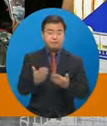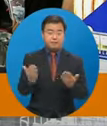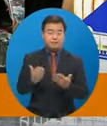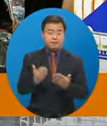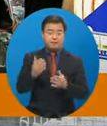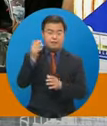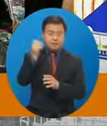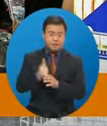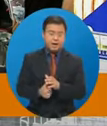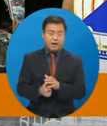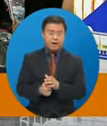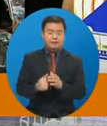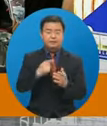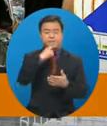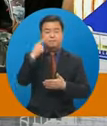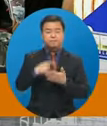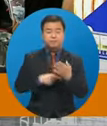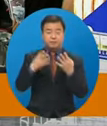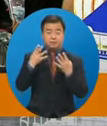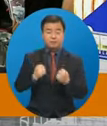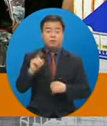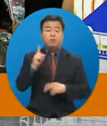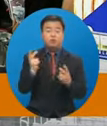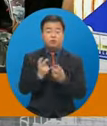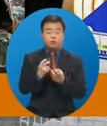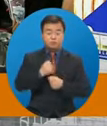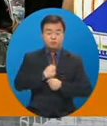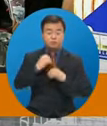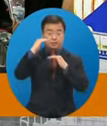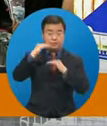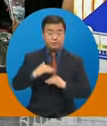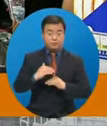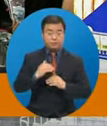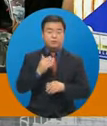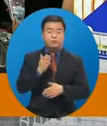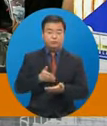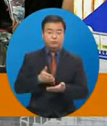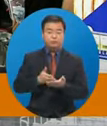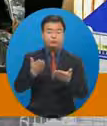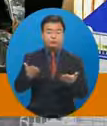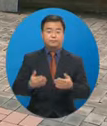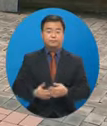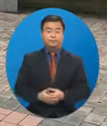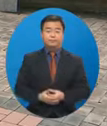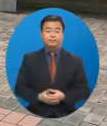후 다합니다 뭘 어떻게 주의하는 g2 동행 기자가 알려드립니다